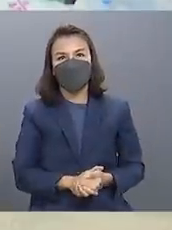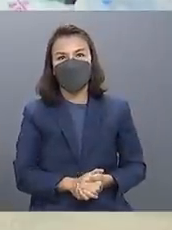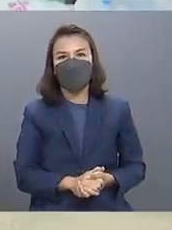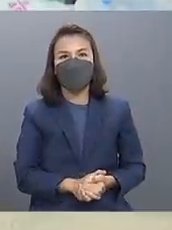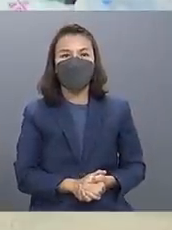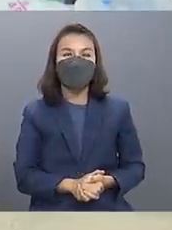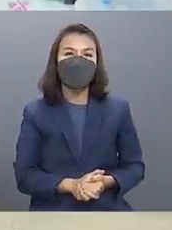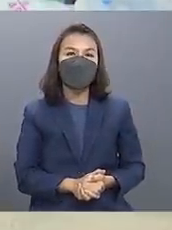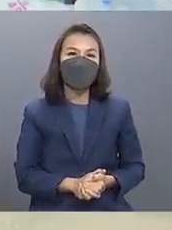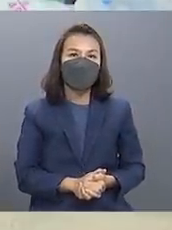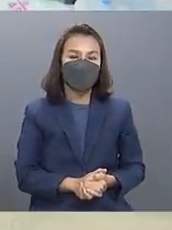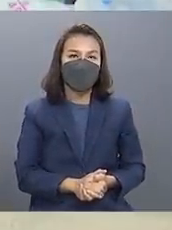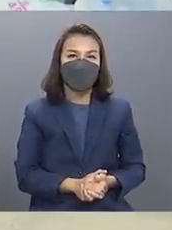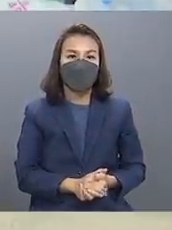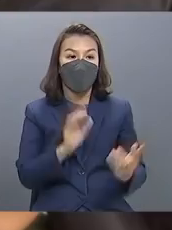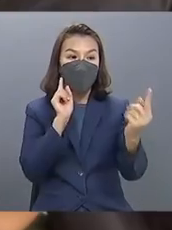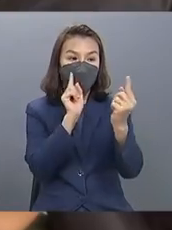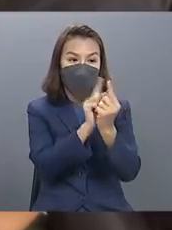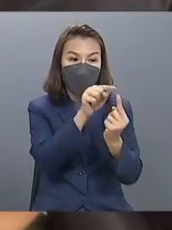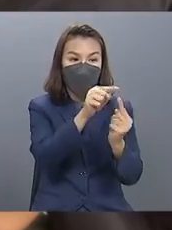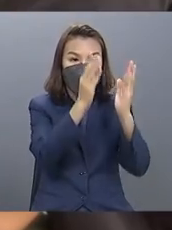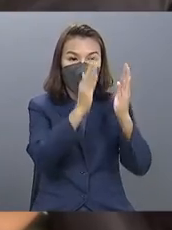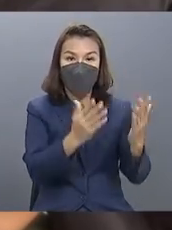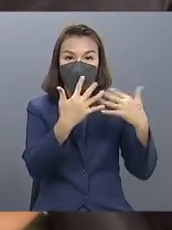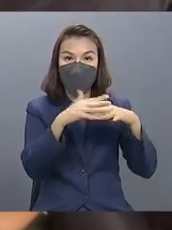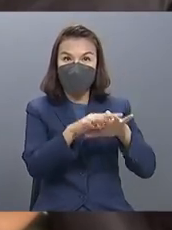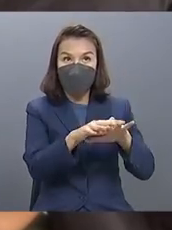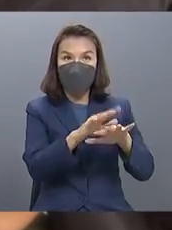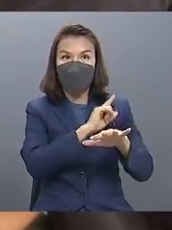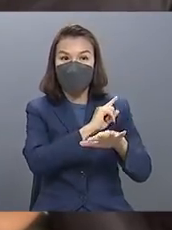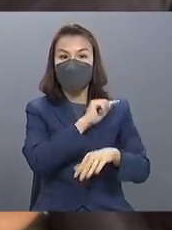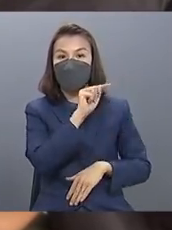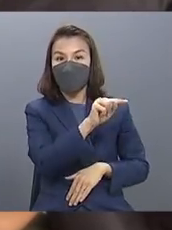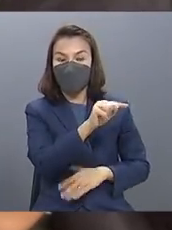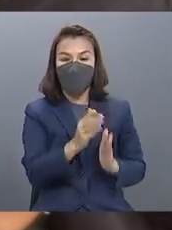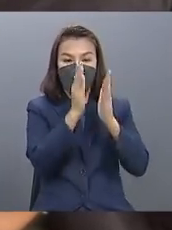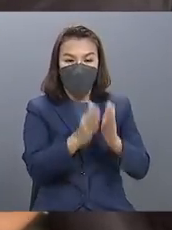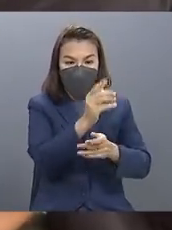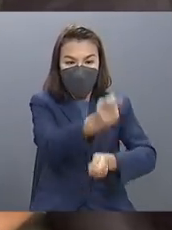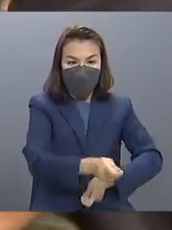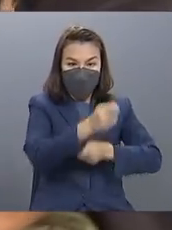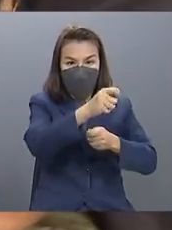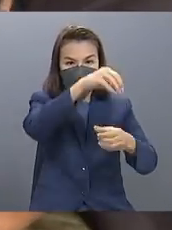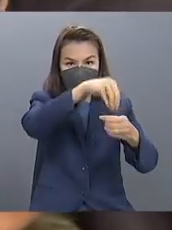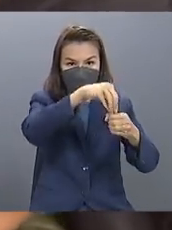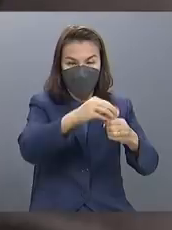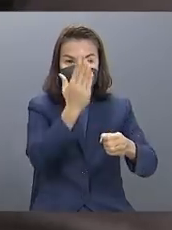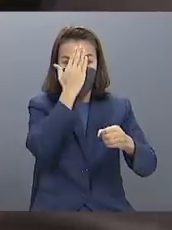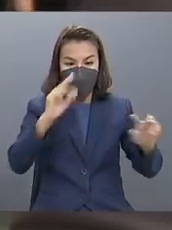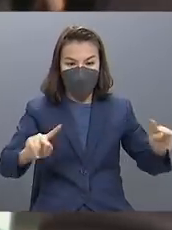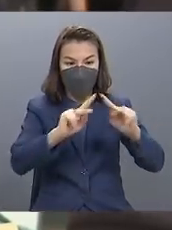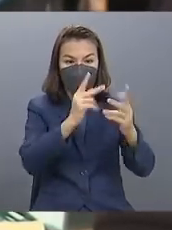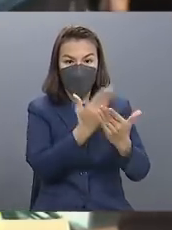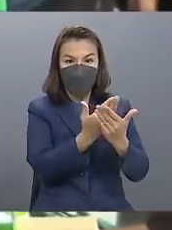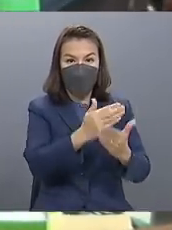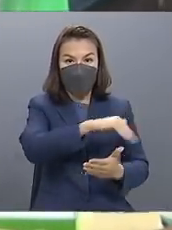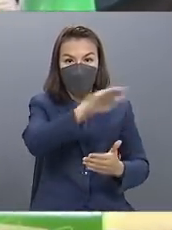แก้วแก้วสุดแพ้ครับเป็นผู้ประสานงานของเครือข่ายบอกว่าตอนนี้เกษตรกรที่มาปักหลักอยู่บริเวณหน้ากระทรวงการคลังนะครับมีอยู่ประมาณ 300คน